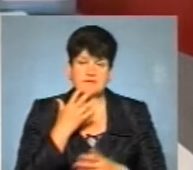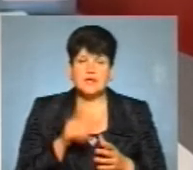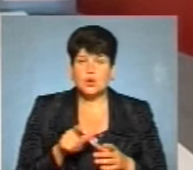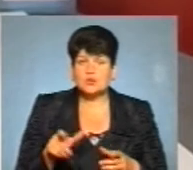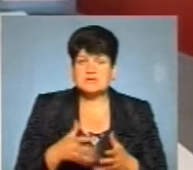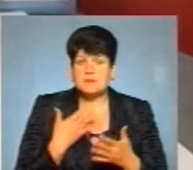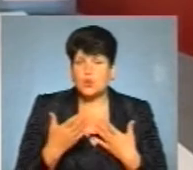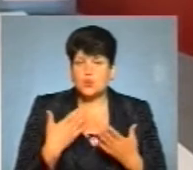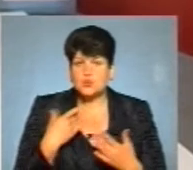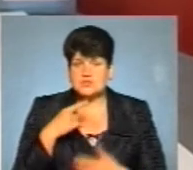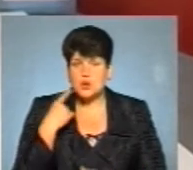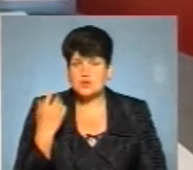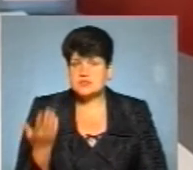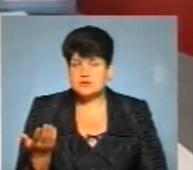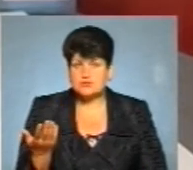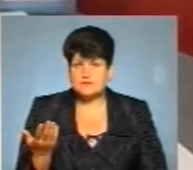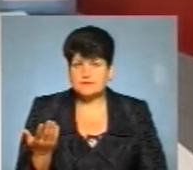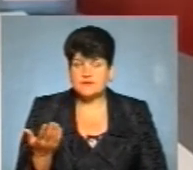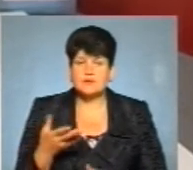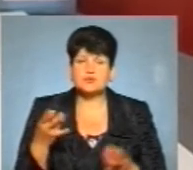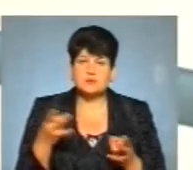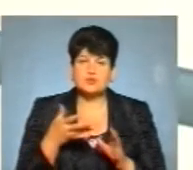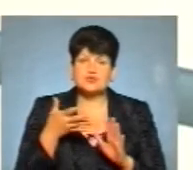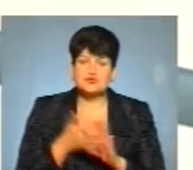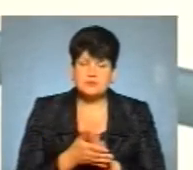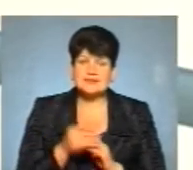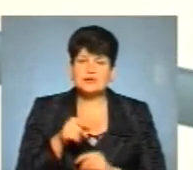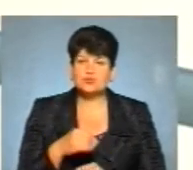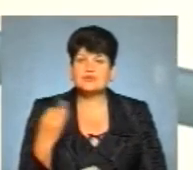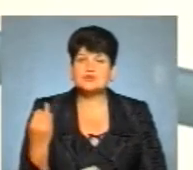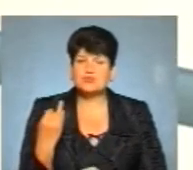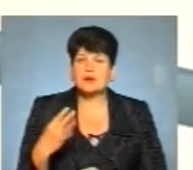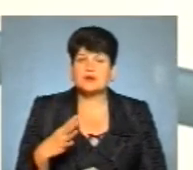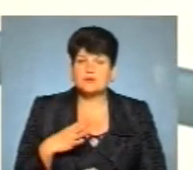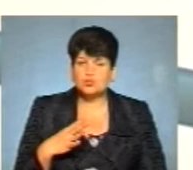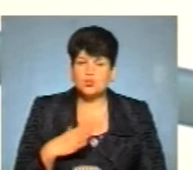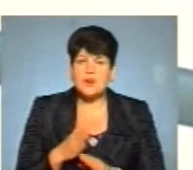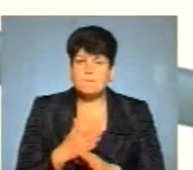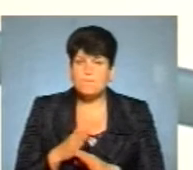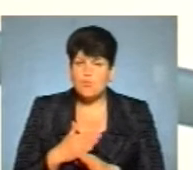російською? Ми повинні розуміти ті історичні процеси, які відбувалися, і поділ, і